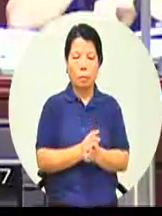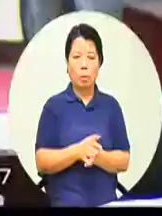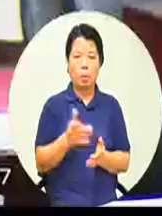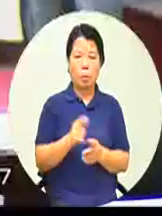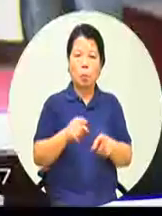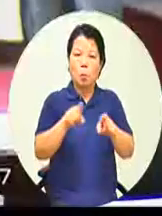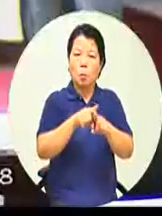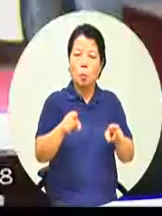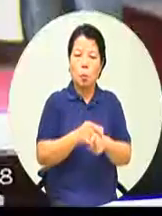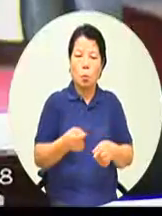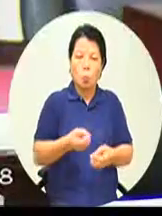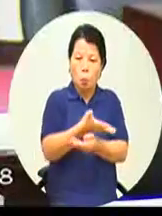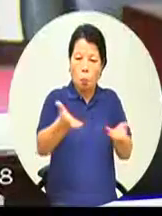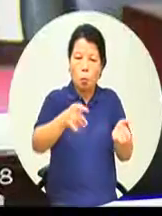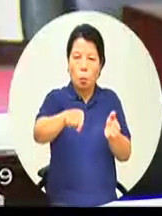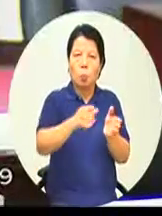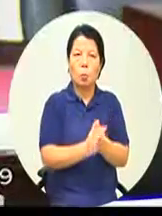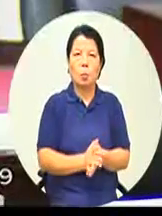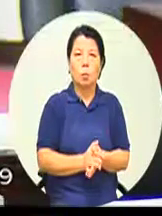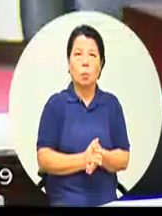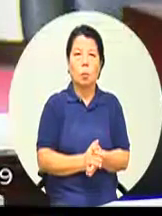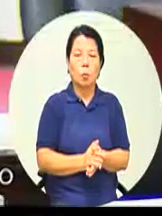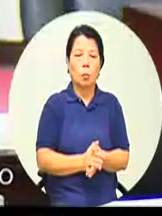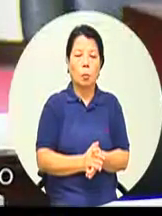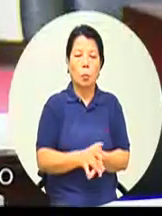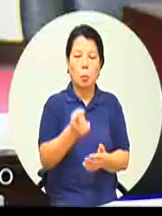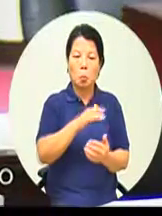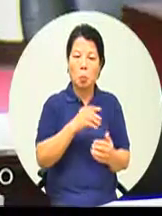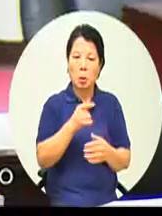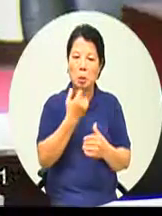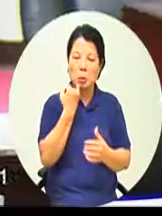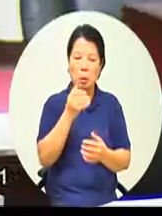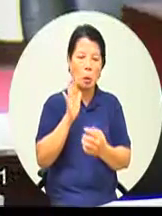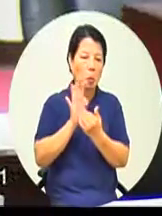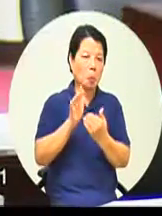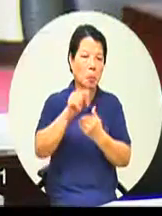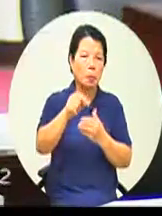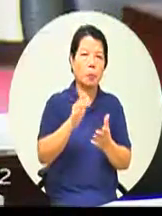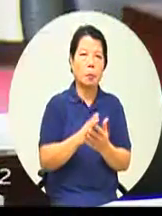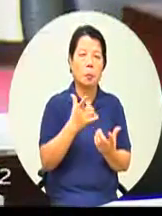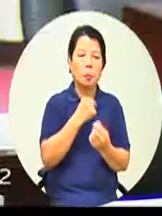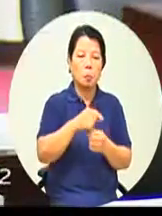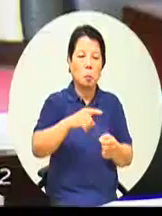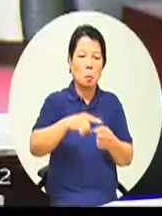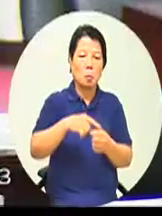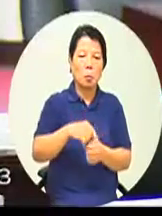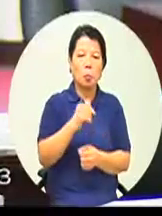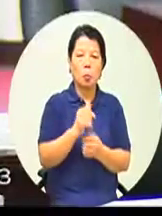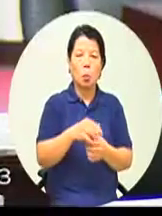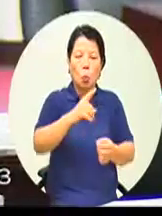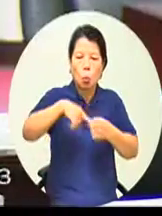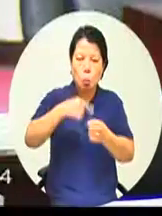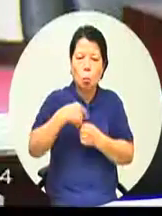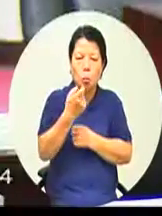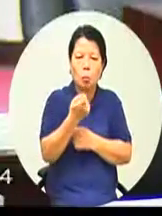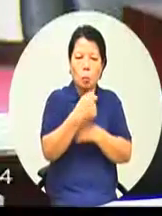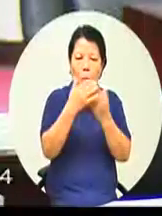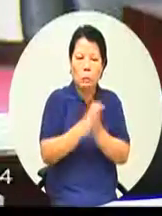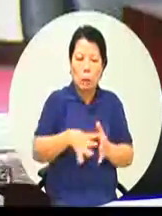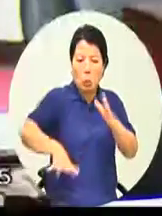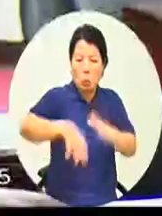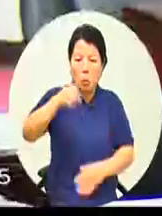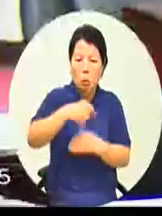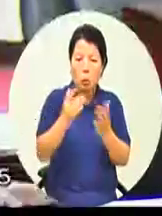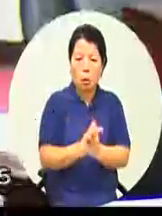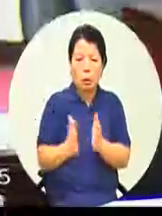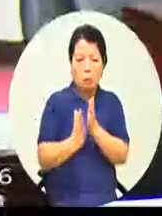它相对可能在某程度会排挤到一些属于中后端班的家庭收入的人，他未必抽签抽得到，或未必